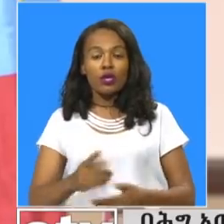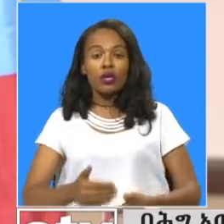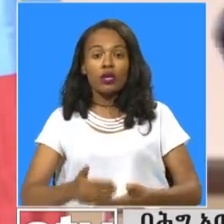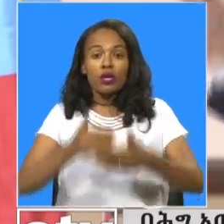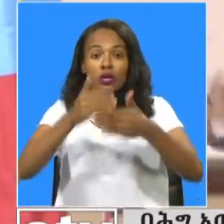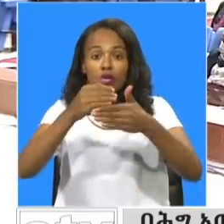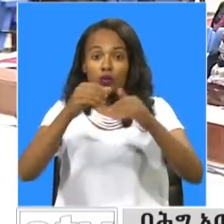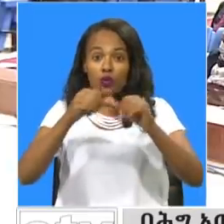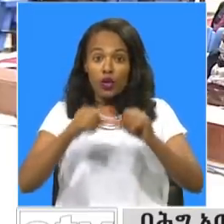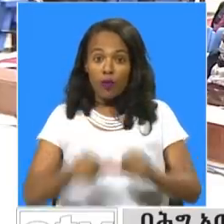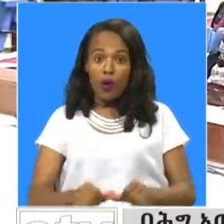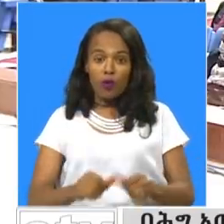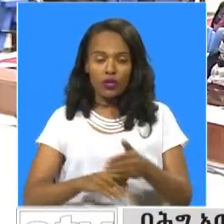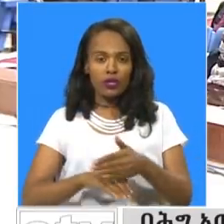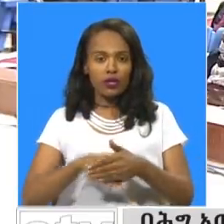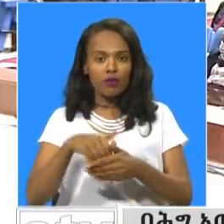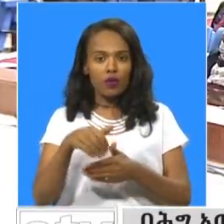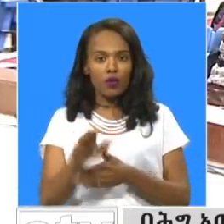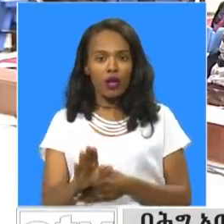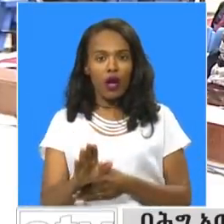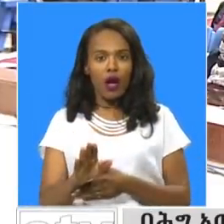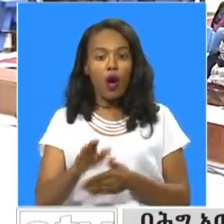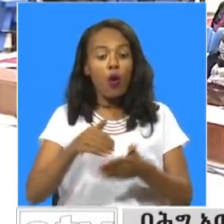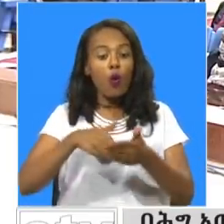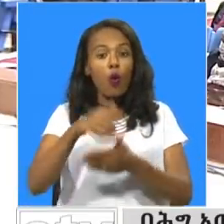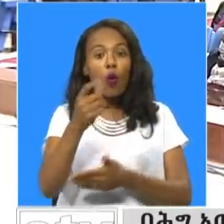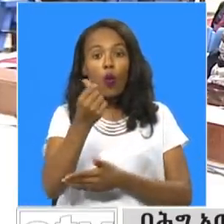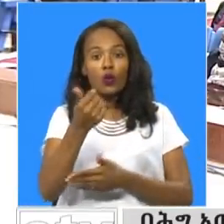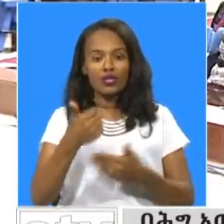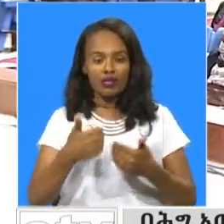ግድቡን ለማቆየት የሚወጣ ኮስታል